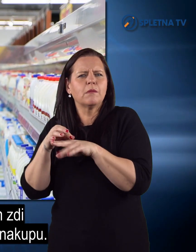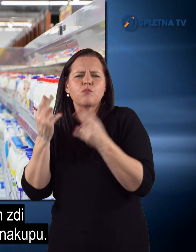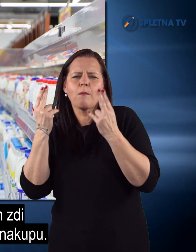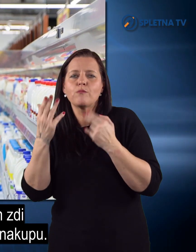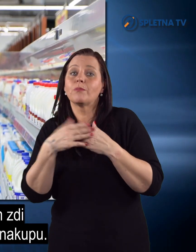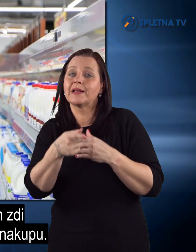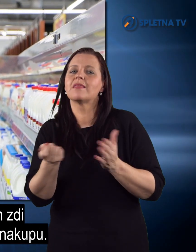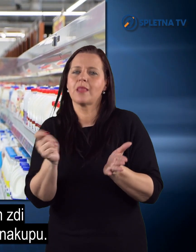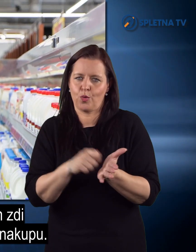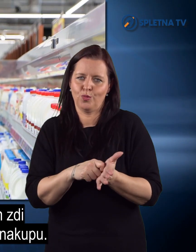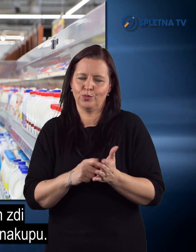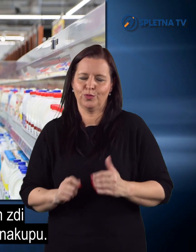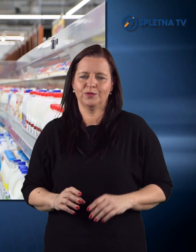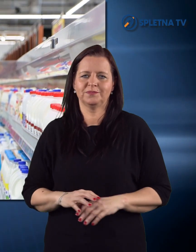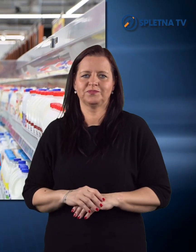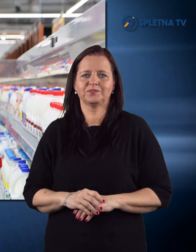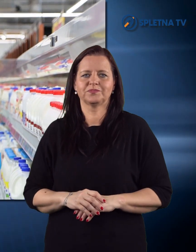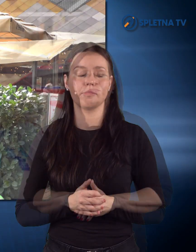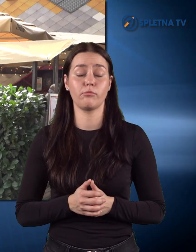nakupu.